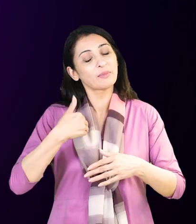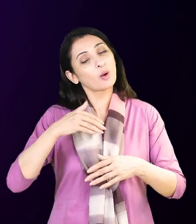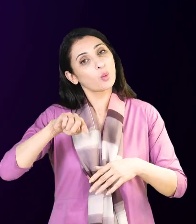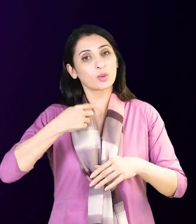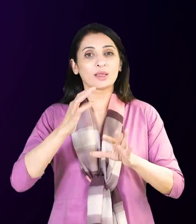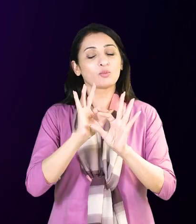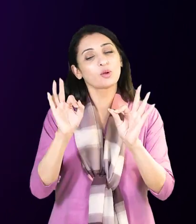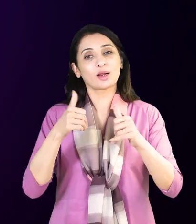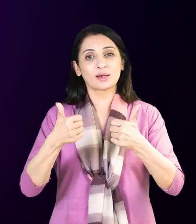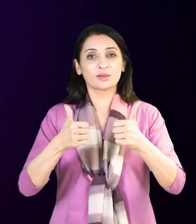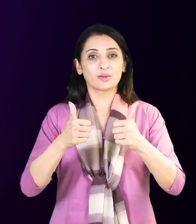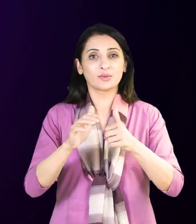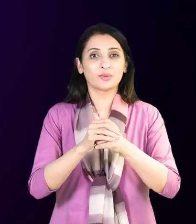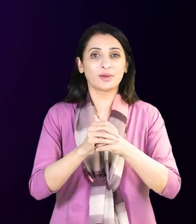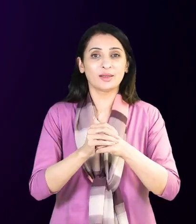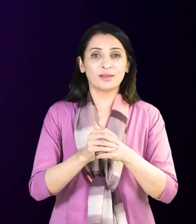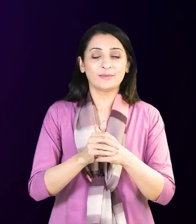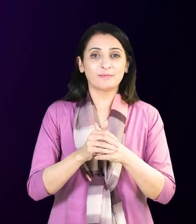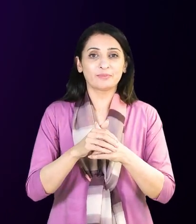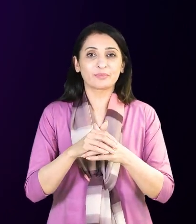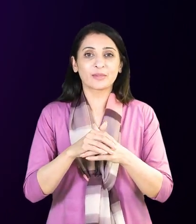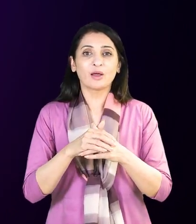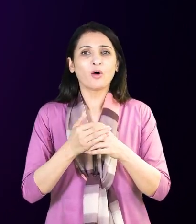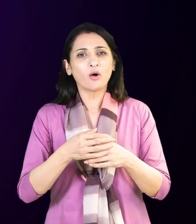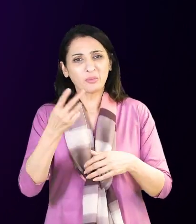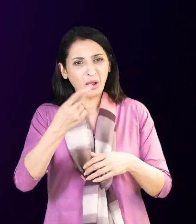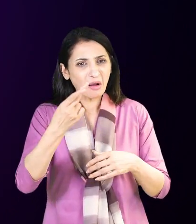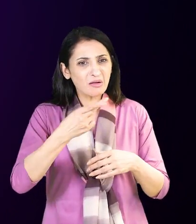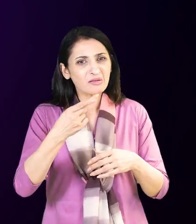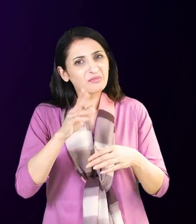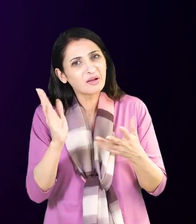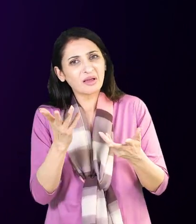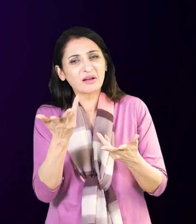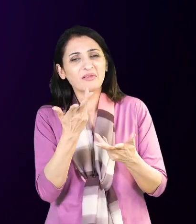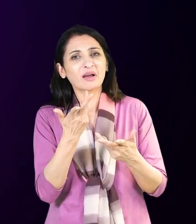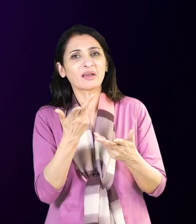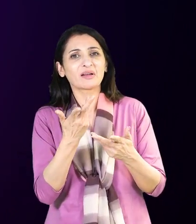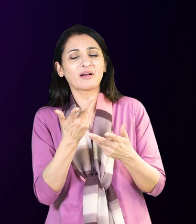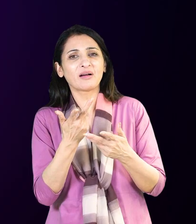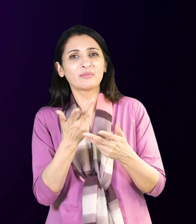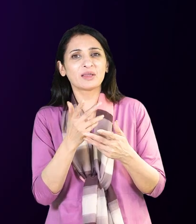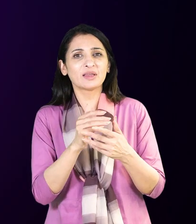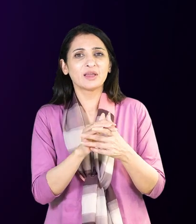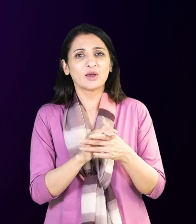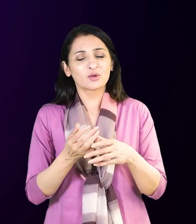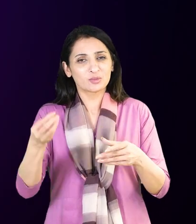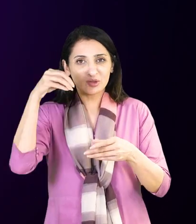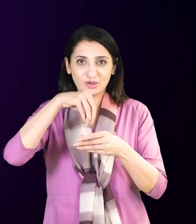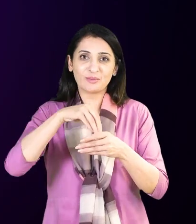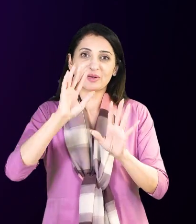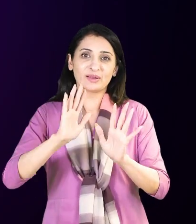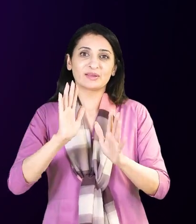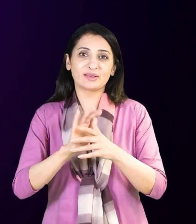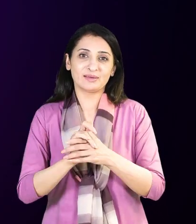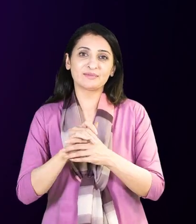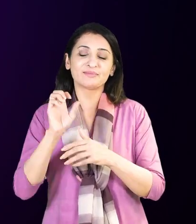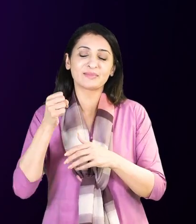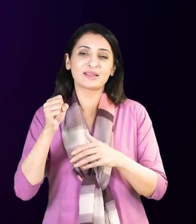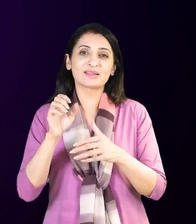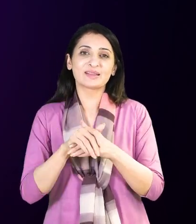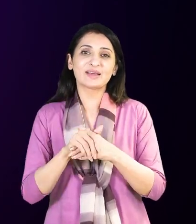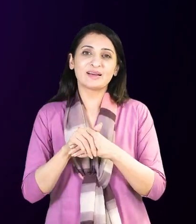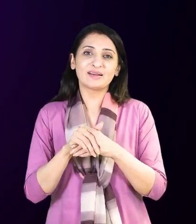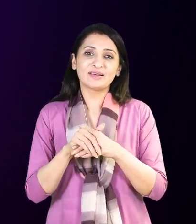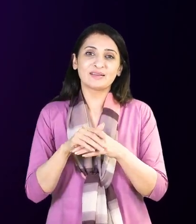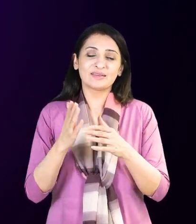मैं exclusively मैं खुद ही करवाती हूँ and with that we are doing like arts and crafts, बीच में हमारे कुछ ना कुछ activities और themes रहती